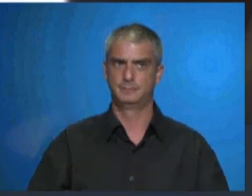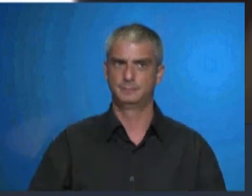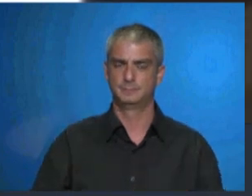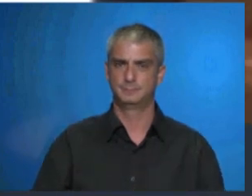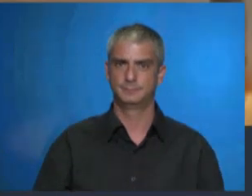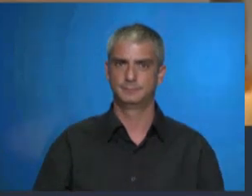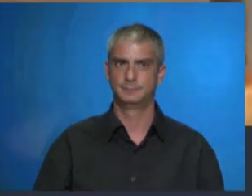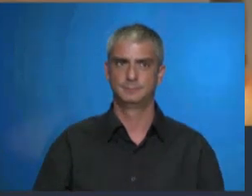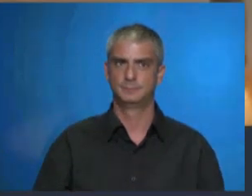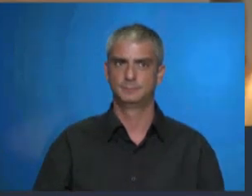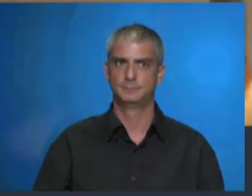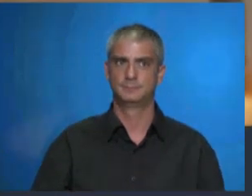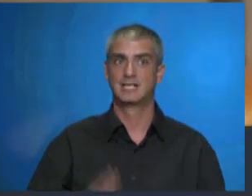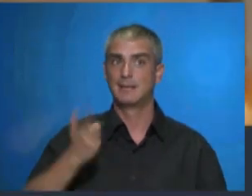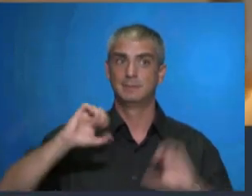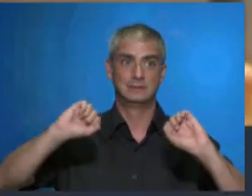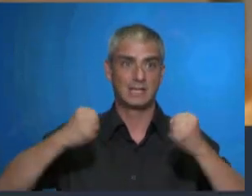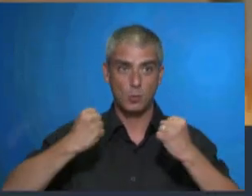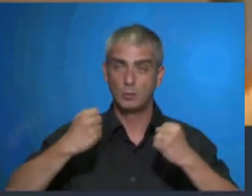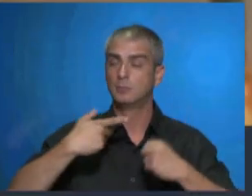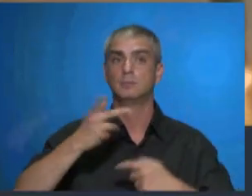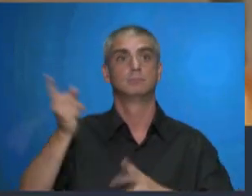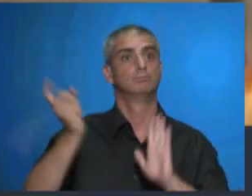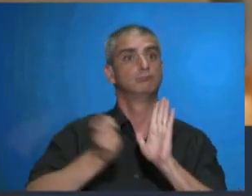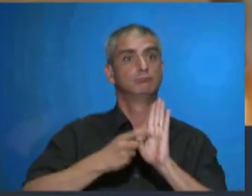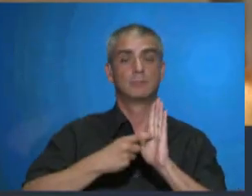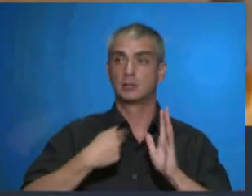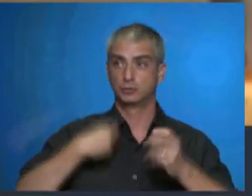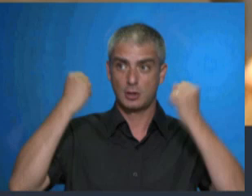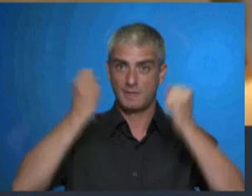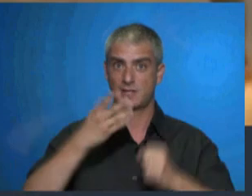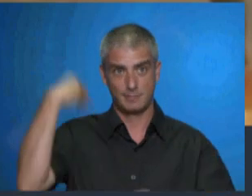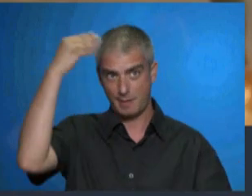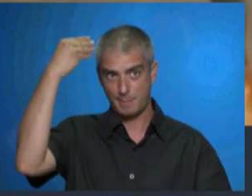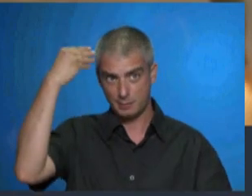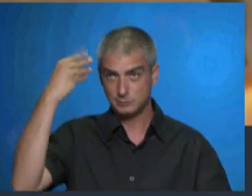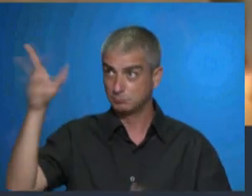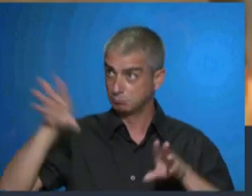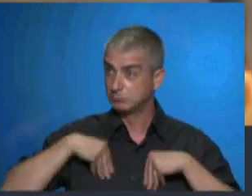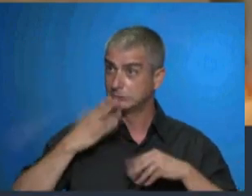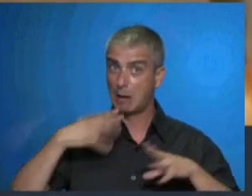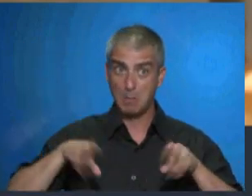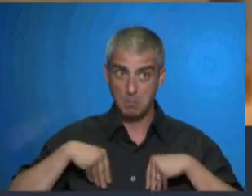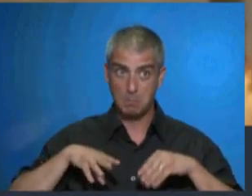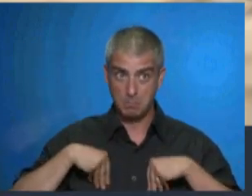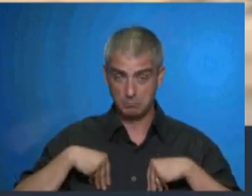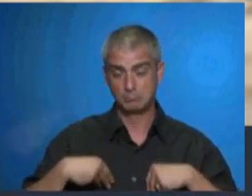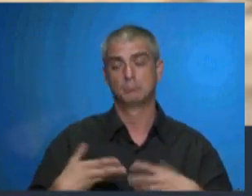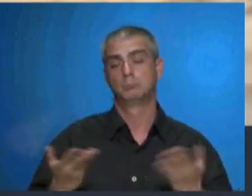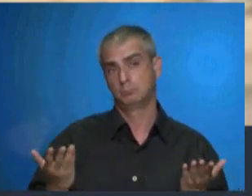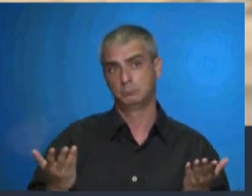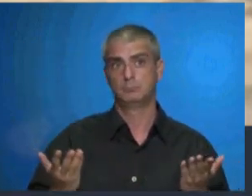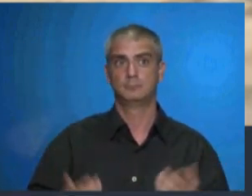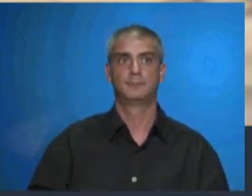بقرار بمعنى انه في حال تم رفع الحصار بالاستجابه لمطالب المتظاهرين الفلسطينيين والمحتجين